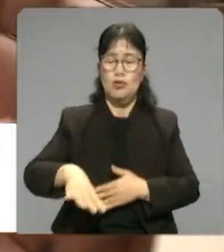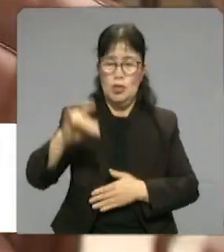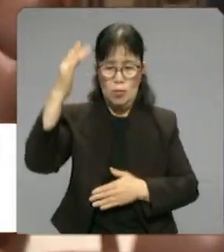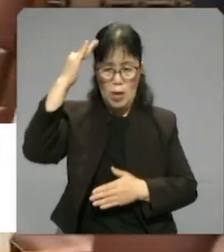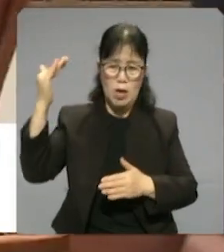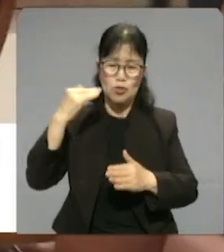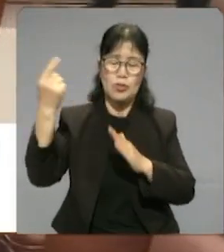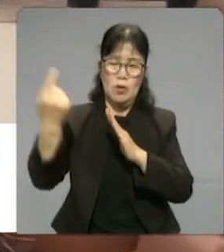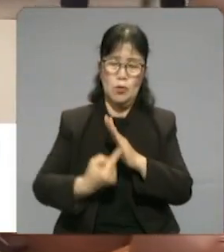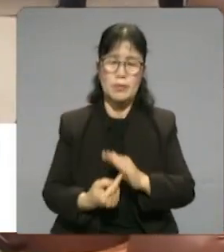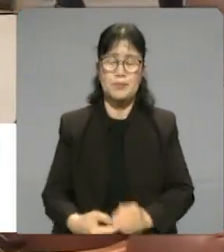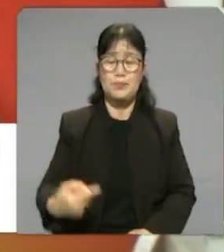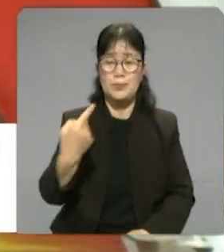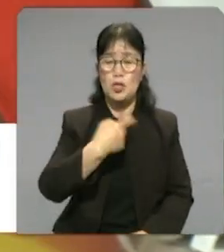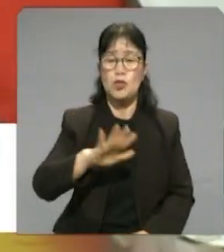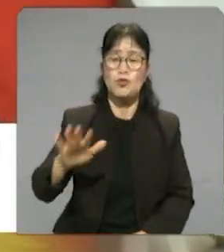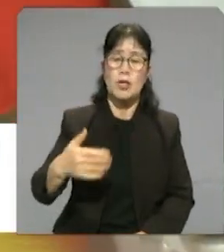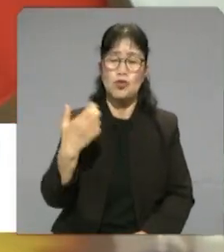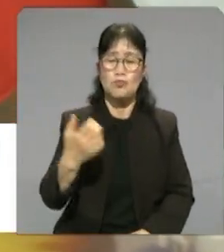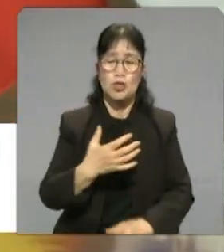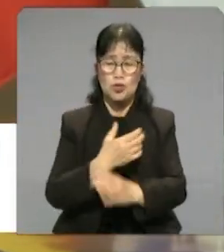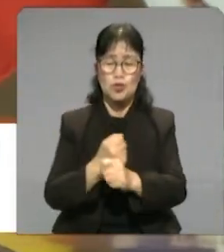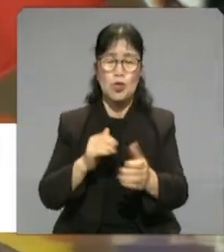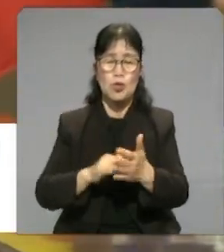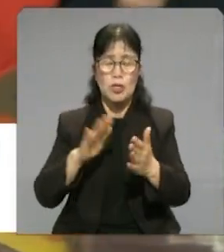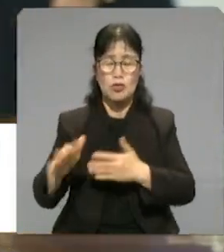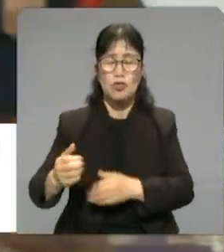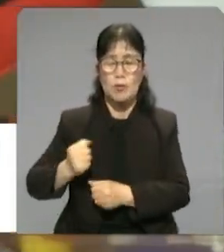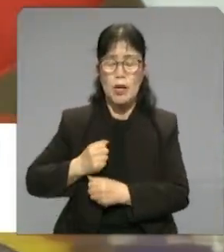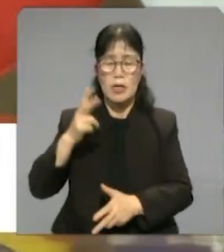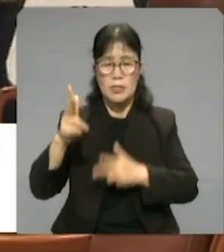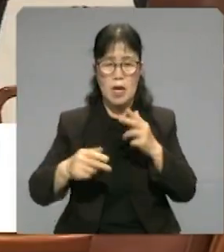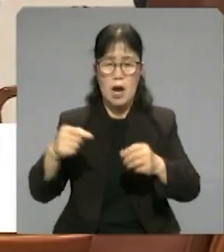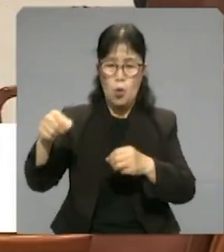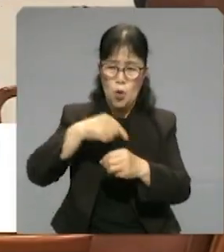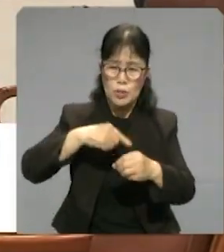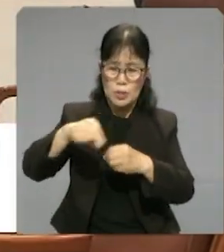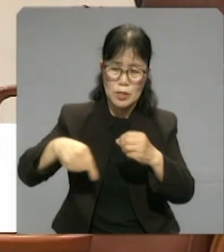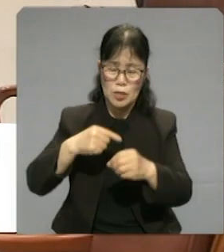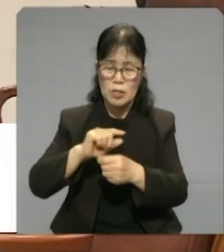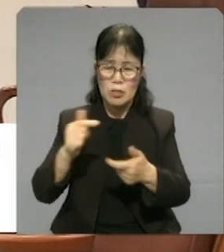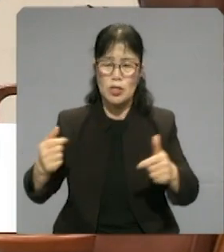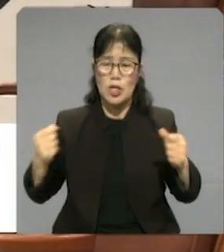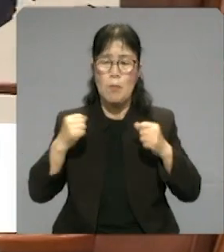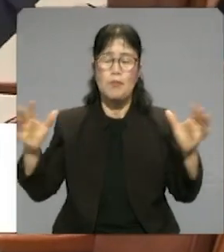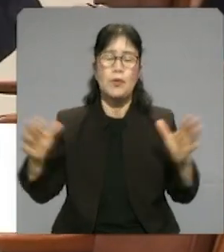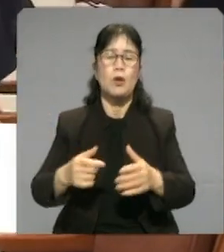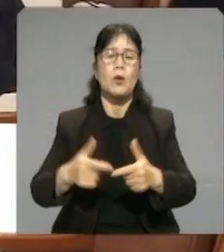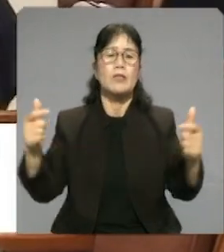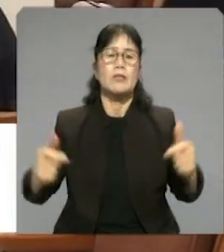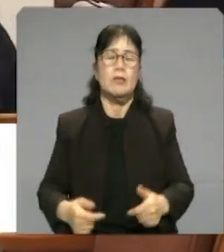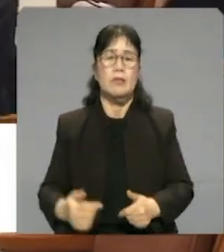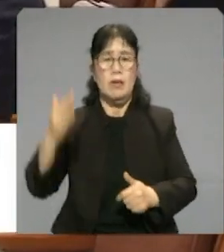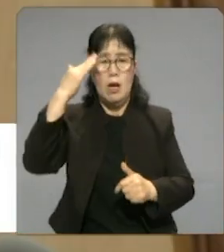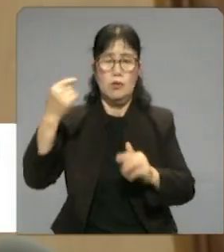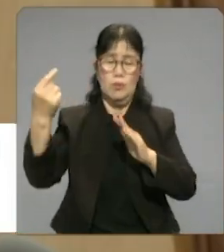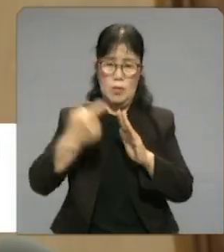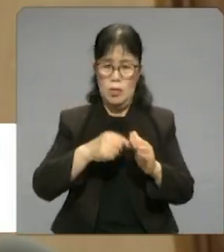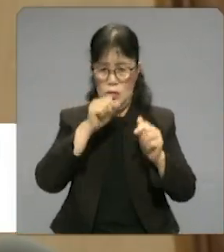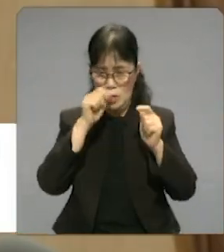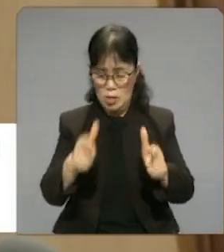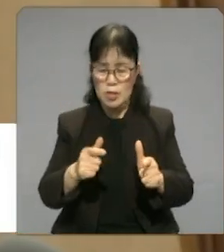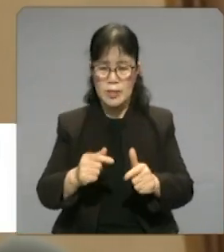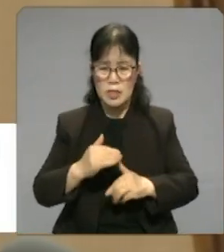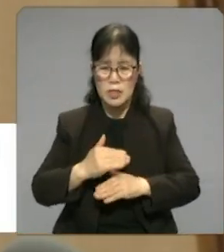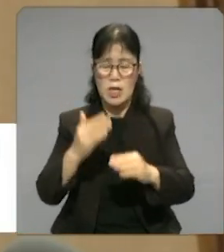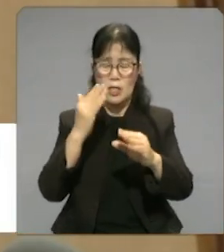대통령은 1990년 수교 이후 최근 방산과 원전, 인프라 등으로 협력이 확대되고 있다며 방안을 계기로 진행 중인